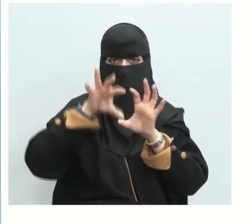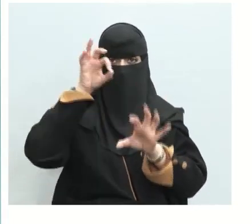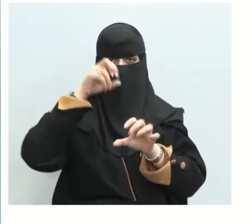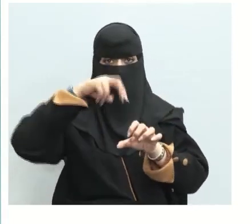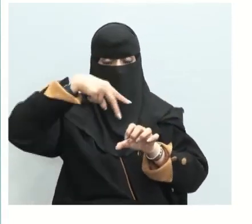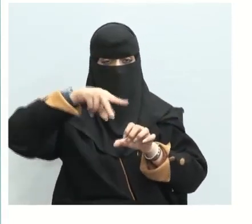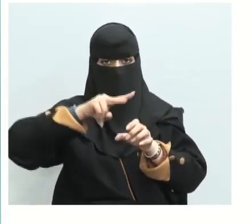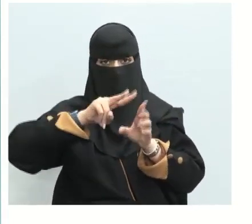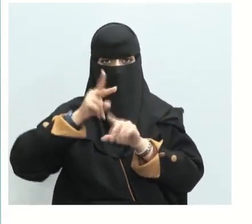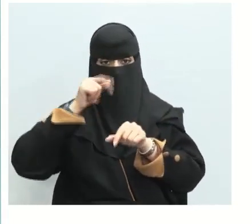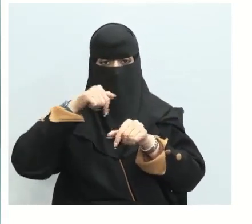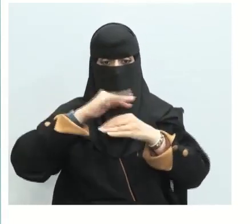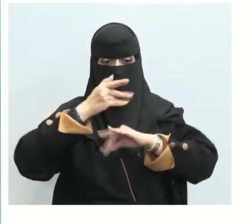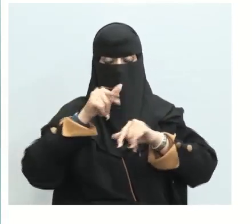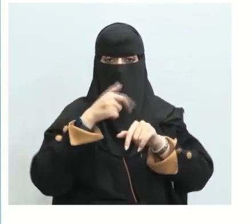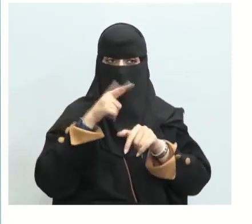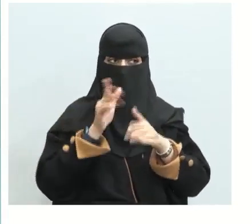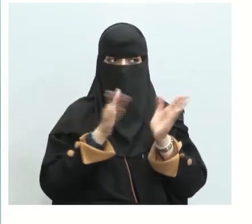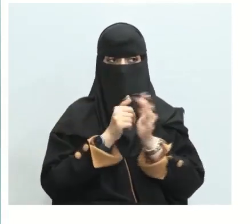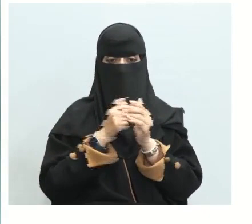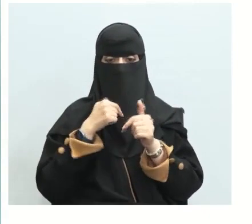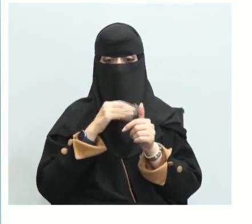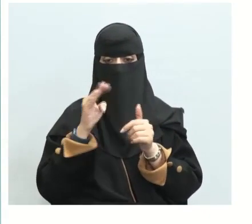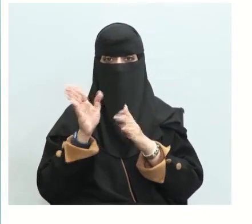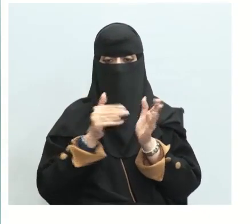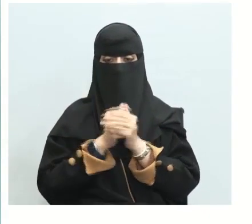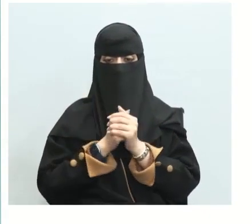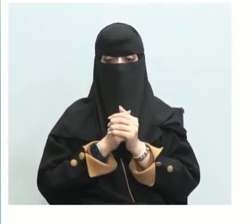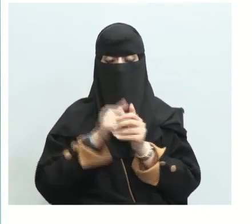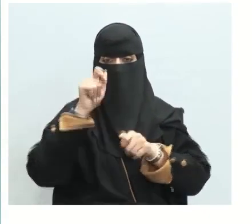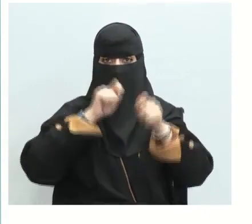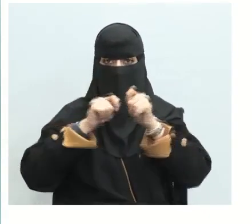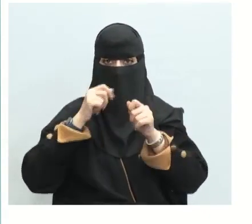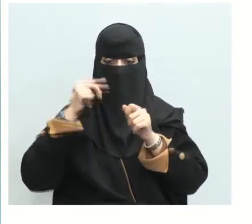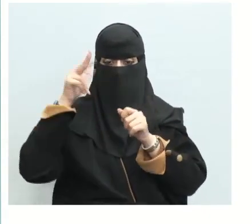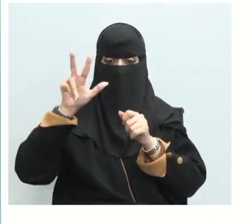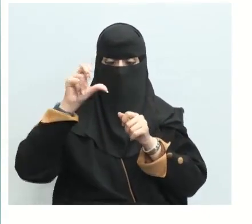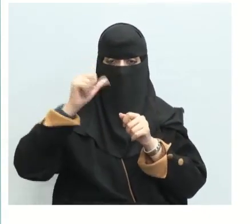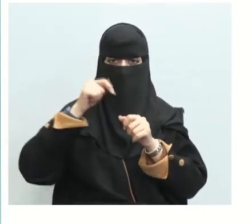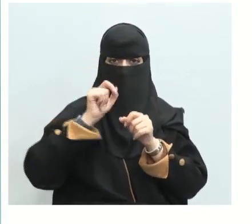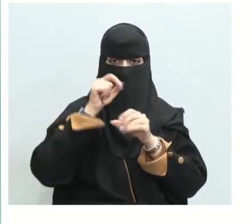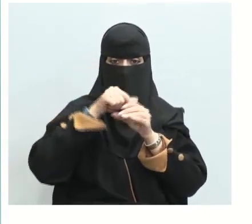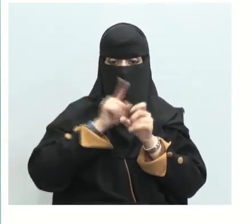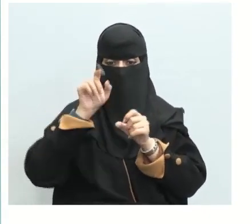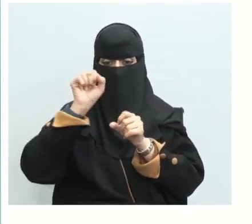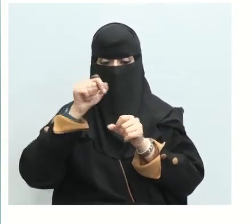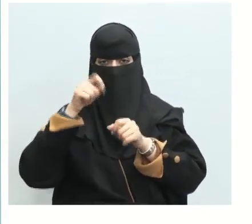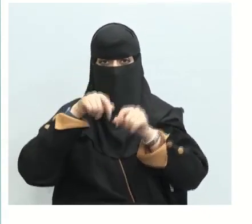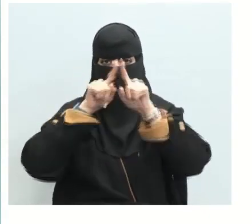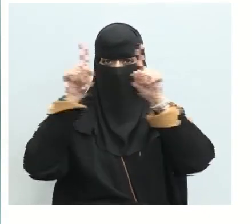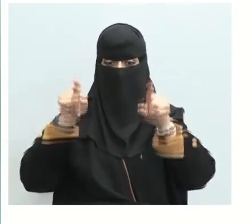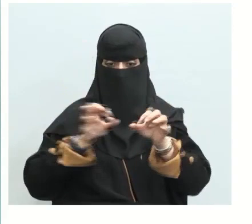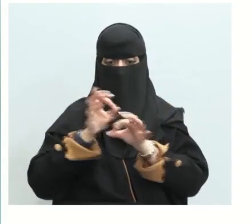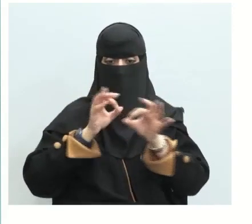نوع الجهاز. ممتاز، الإجابة صحيحة. 3، استعلام الوسائط هي خاصية في